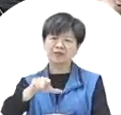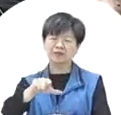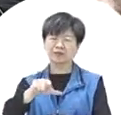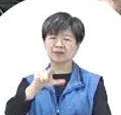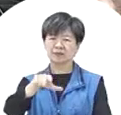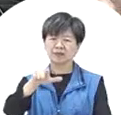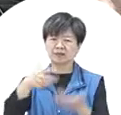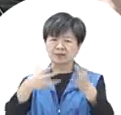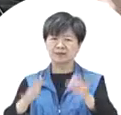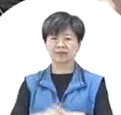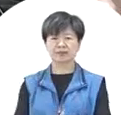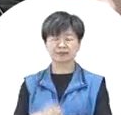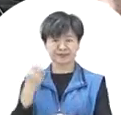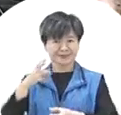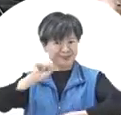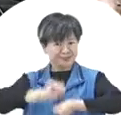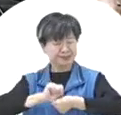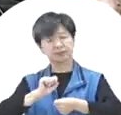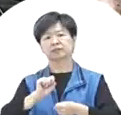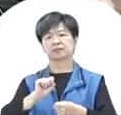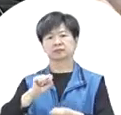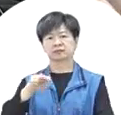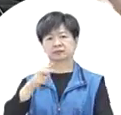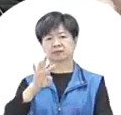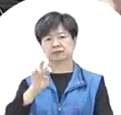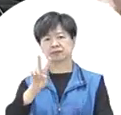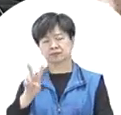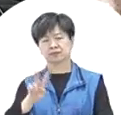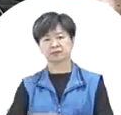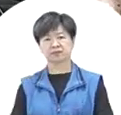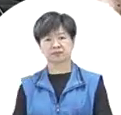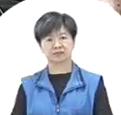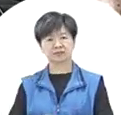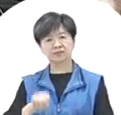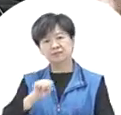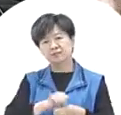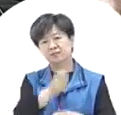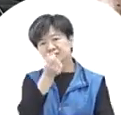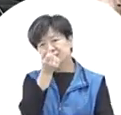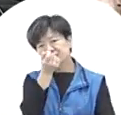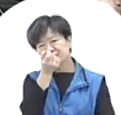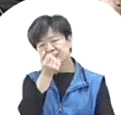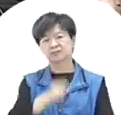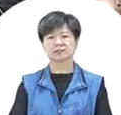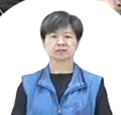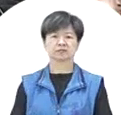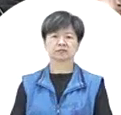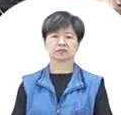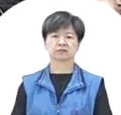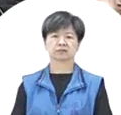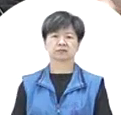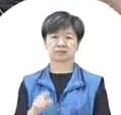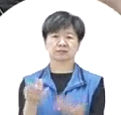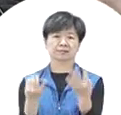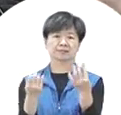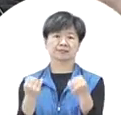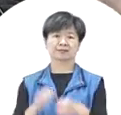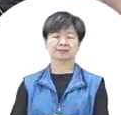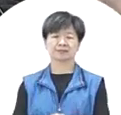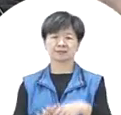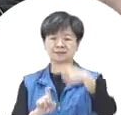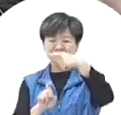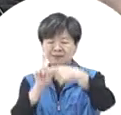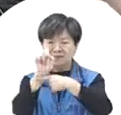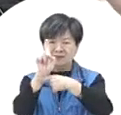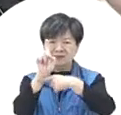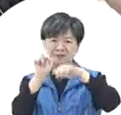然后呢，新增加的那个第242间是多增加了一点点而已。 这个齁、哦、这个数字连十分之一都